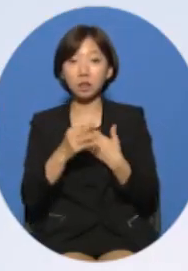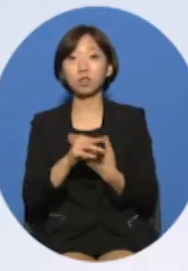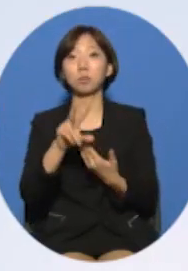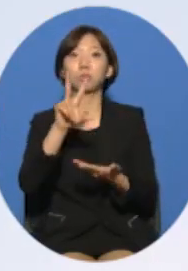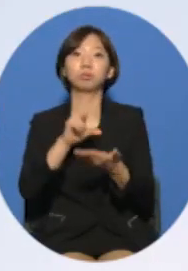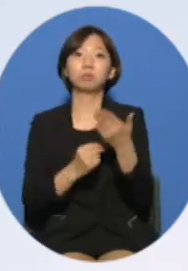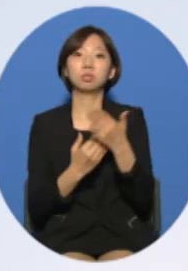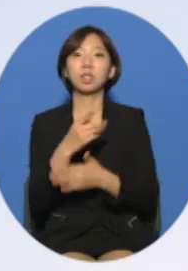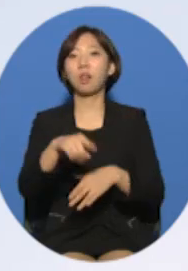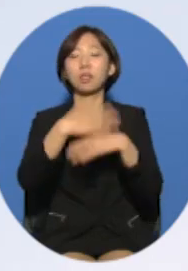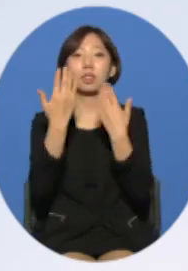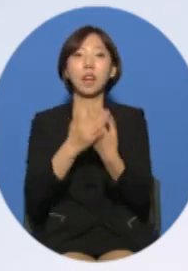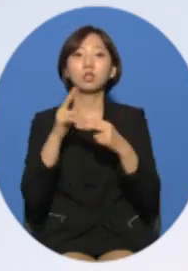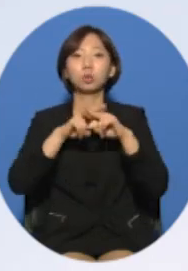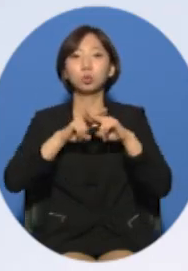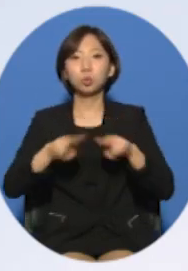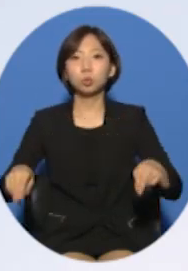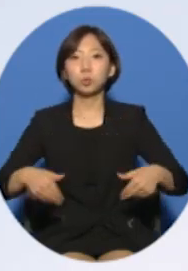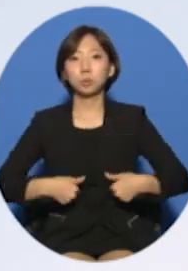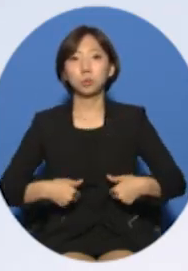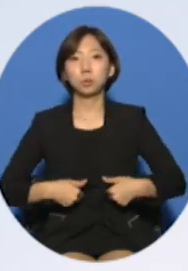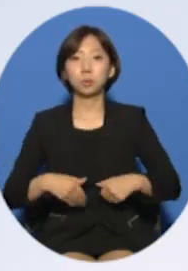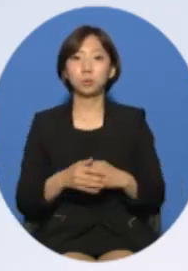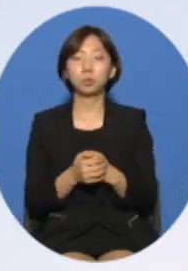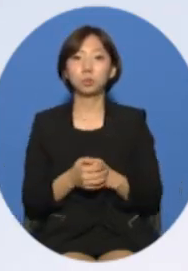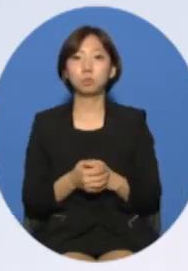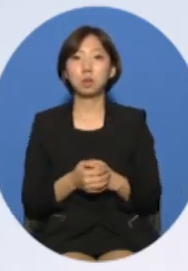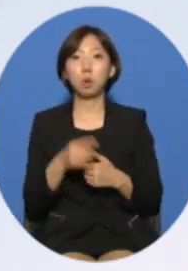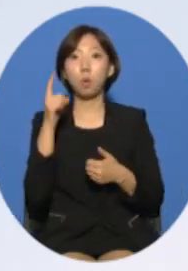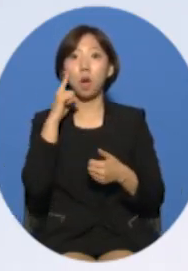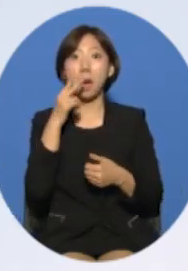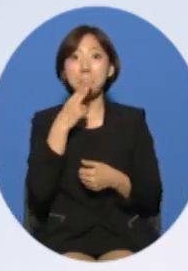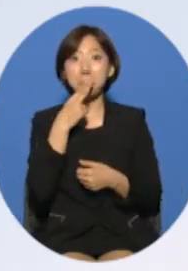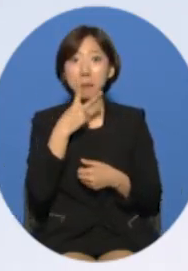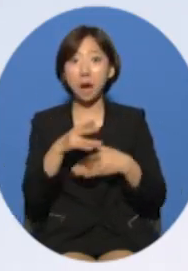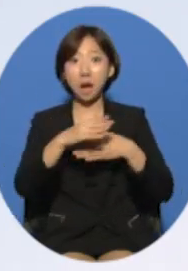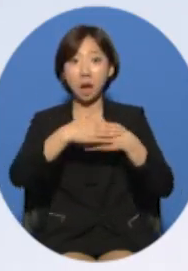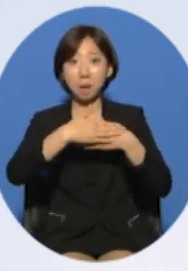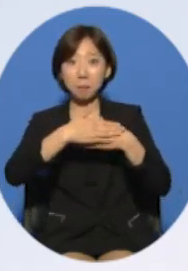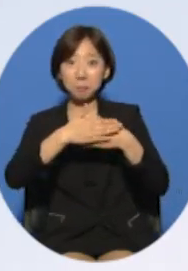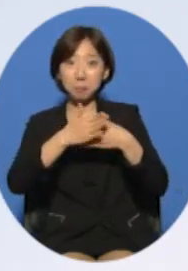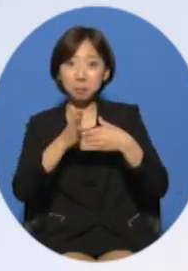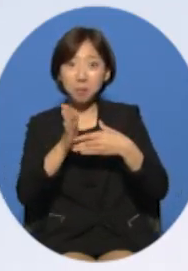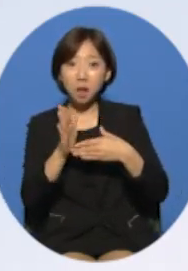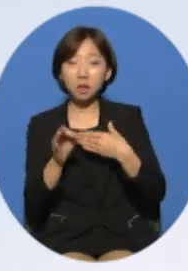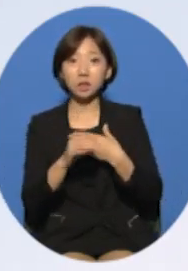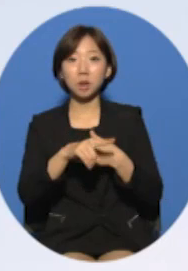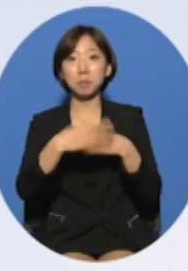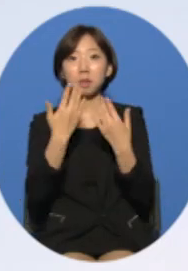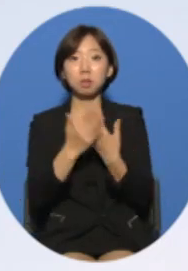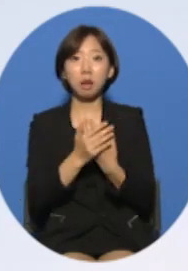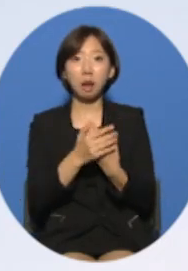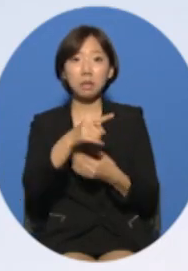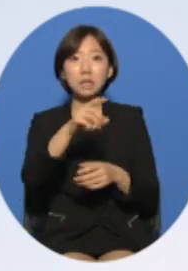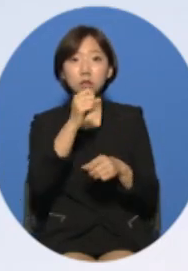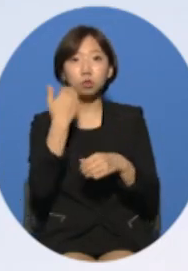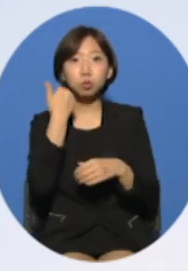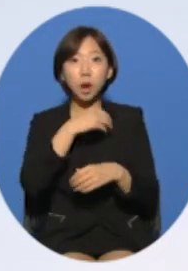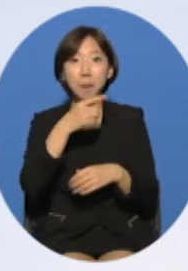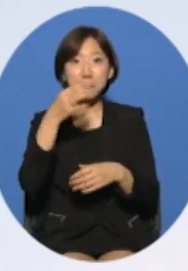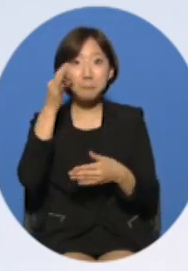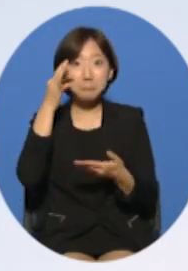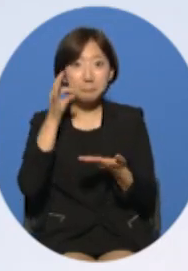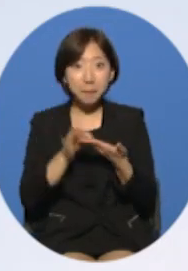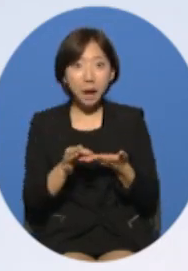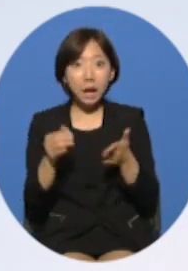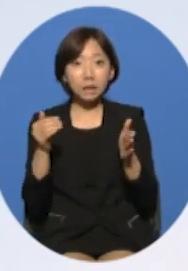사용이 불가능합니다. 그렇죠. 한번 네. 떼면은 그 거기에 또 여러 가지 문자가 나타나기 때문에 네. 이게 사용을 했는가 안 했는가 육안으로 확인이